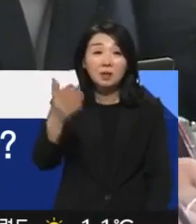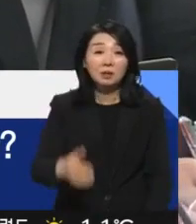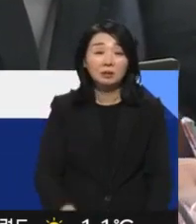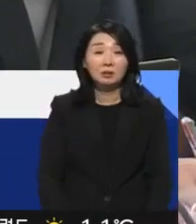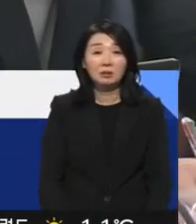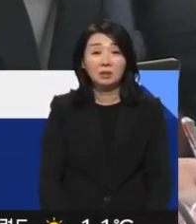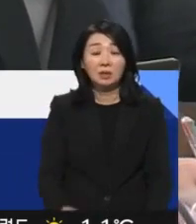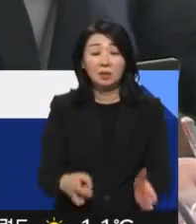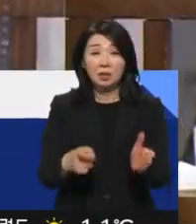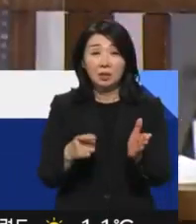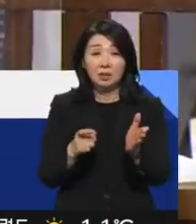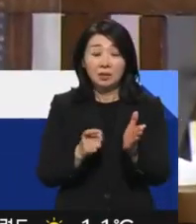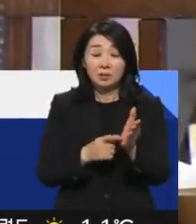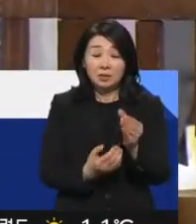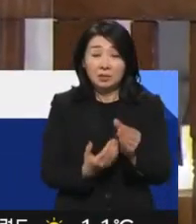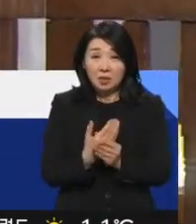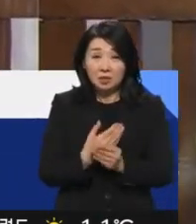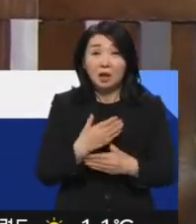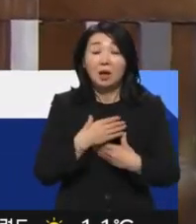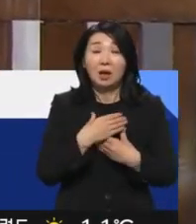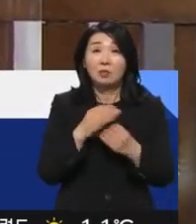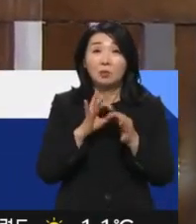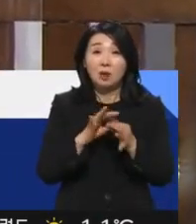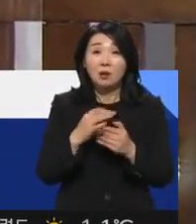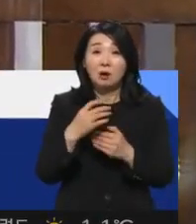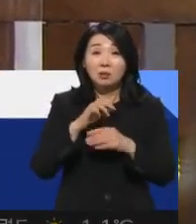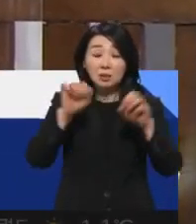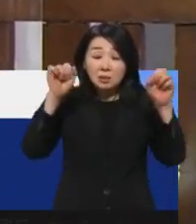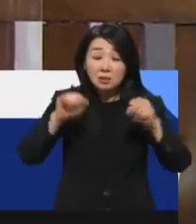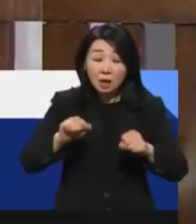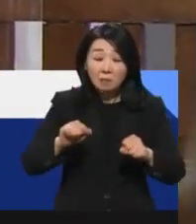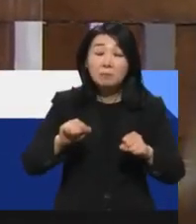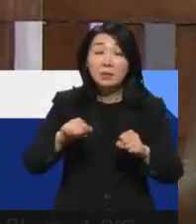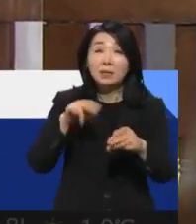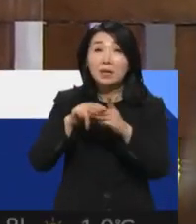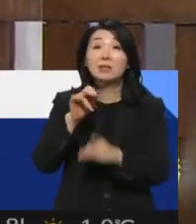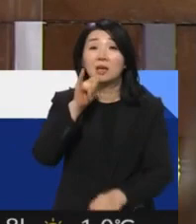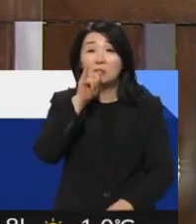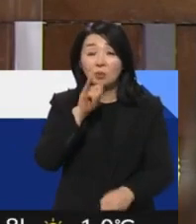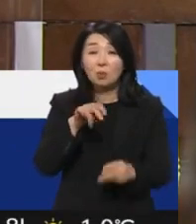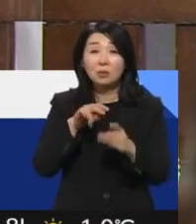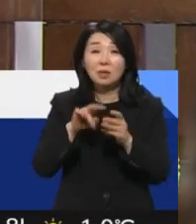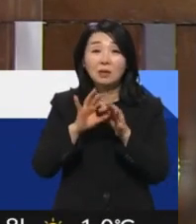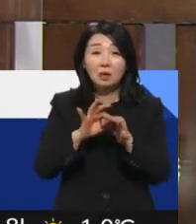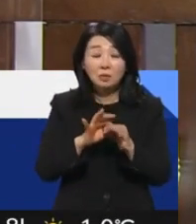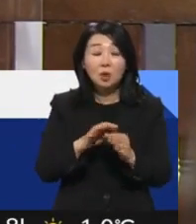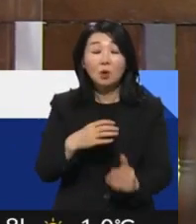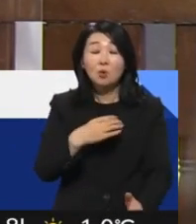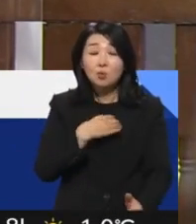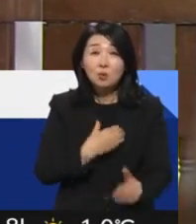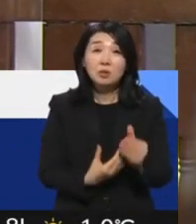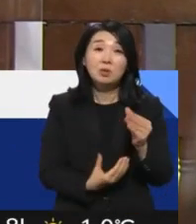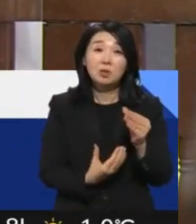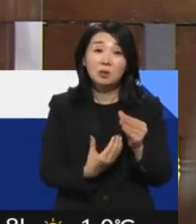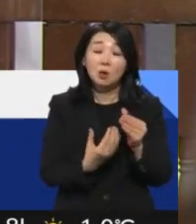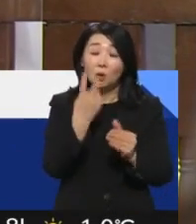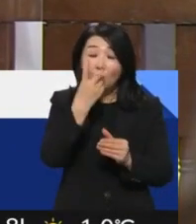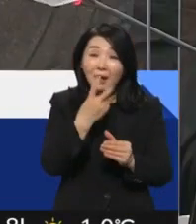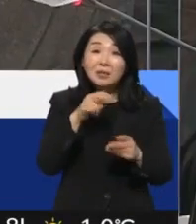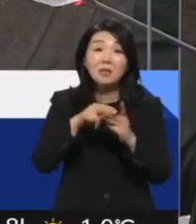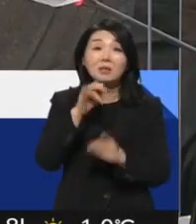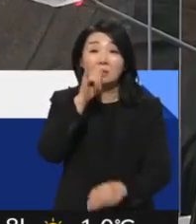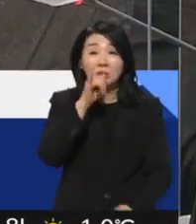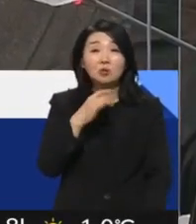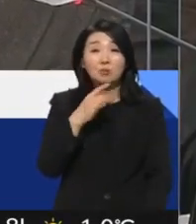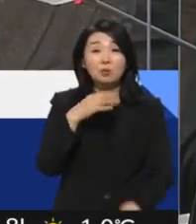재난 관련 시스템은 위기관리센터에도 있고 그 센터에 관련된 아니 위기관리센터에 있는 겁니다. 센터뿐만 아니라 그걸